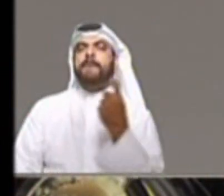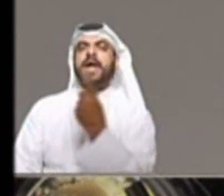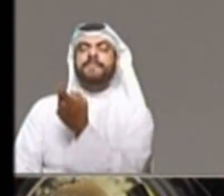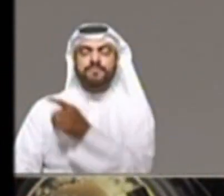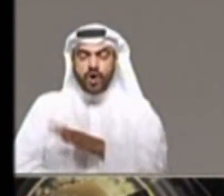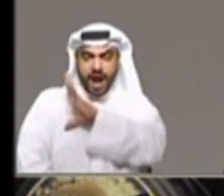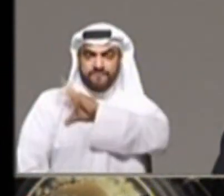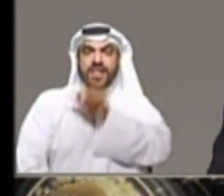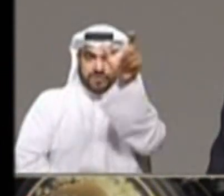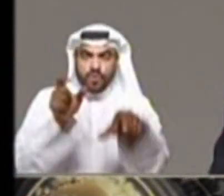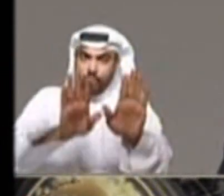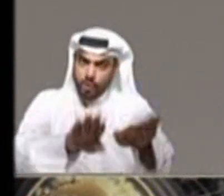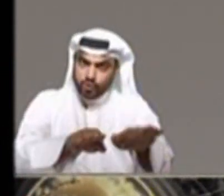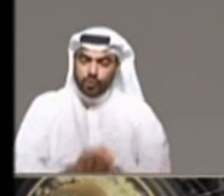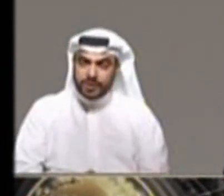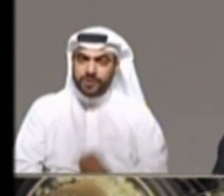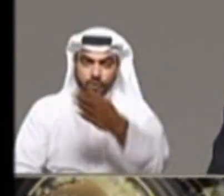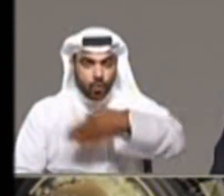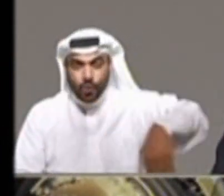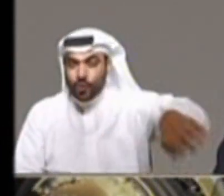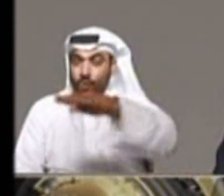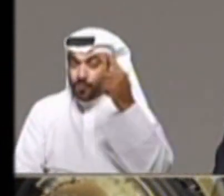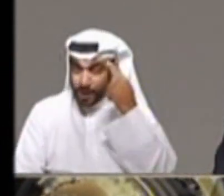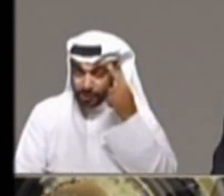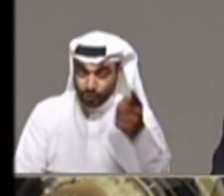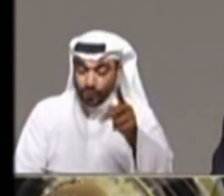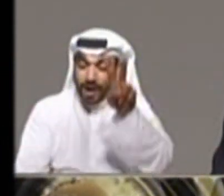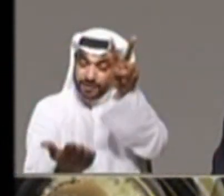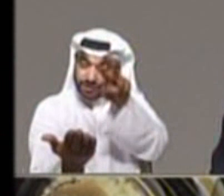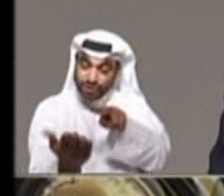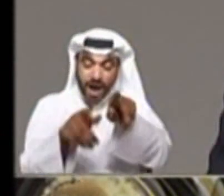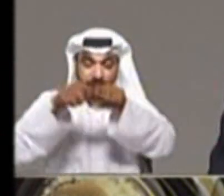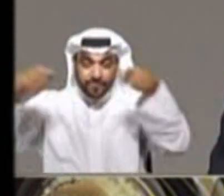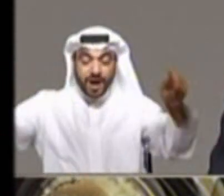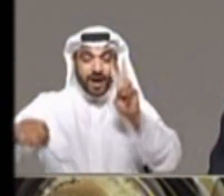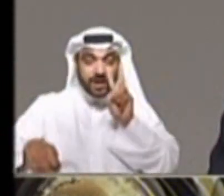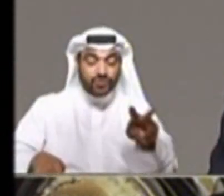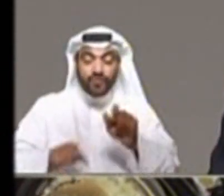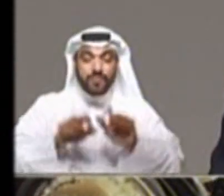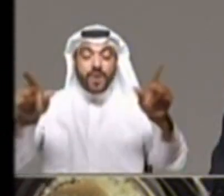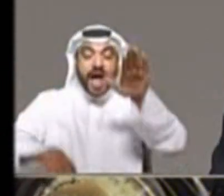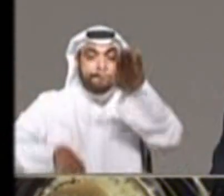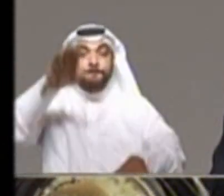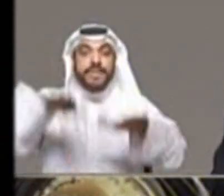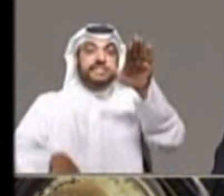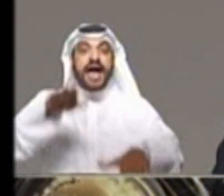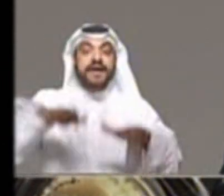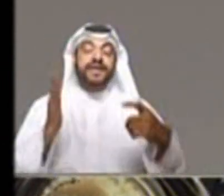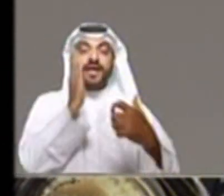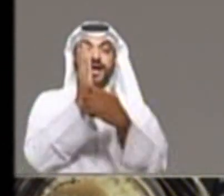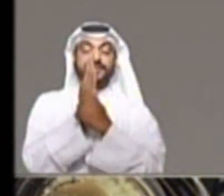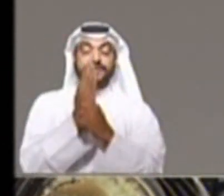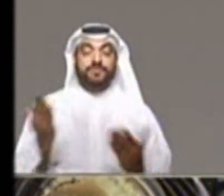الفلسطينيين هناك. ولعل جميعنا قرأ التطورات المتعلقة بتمويل ميزانية وكالة غوث